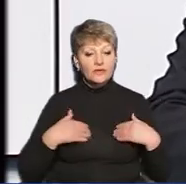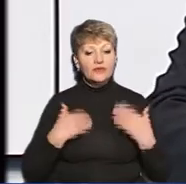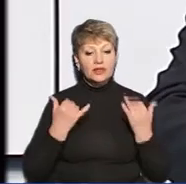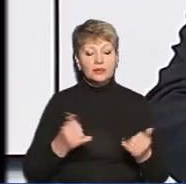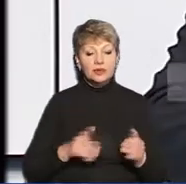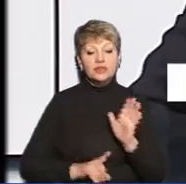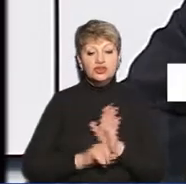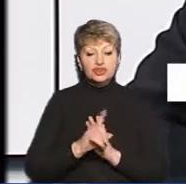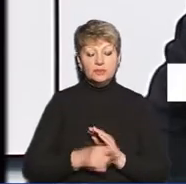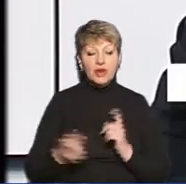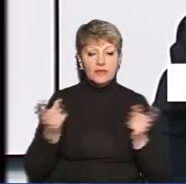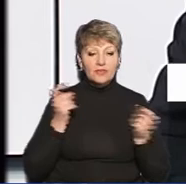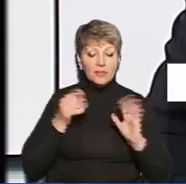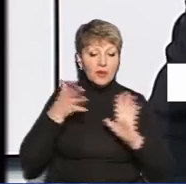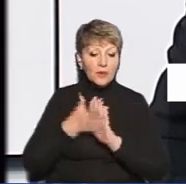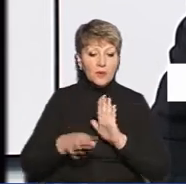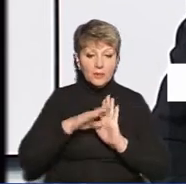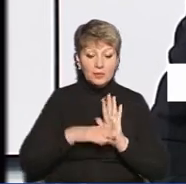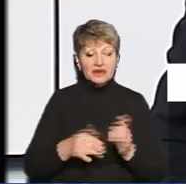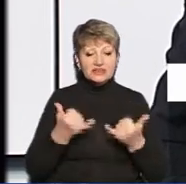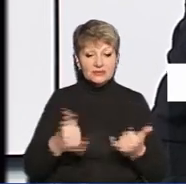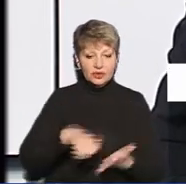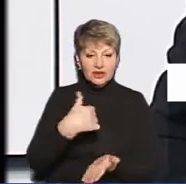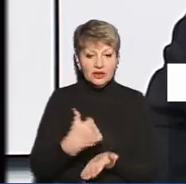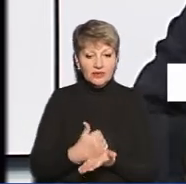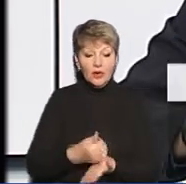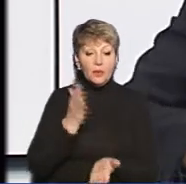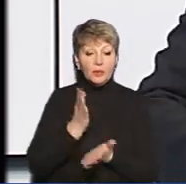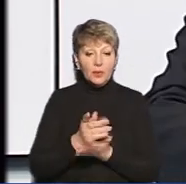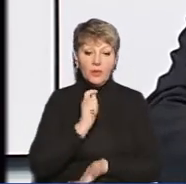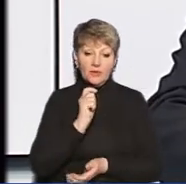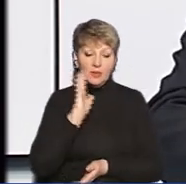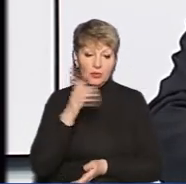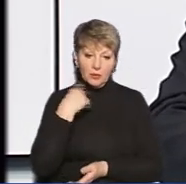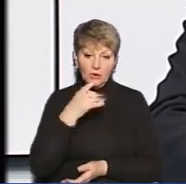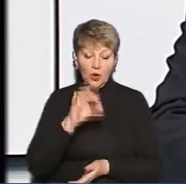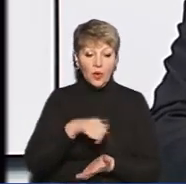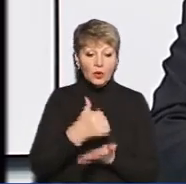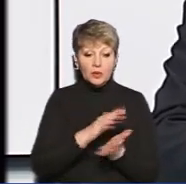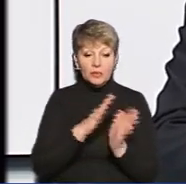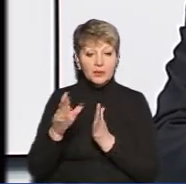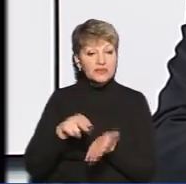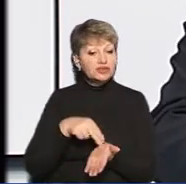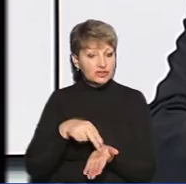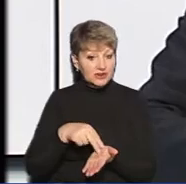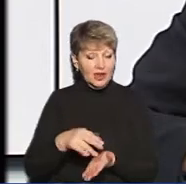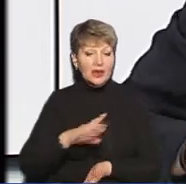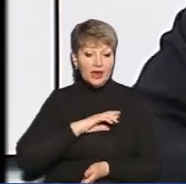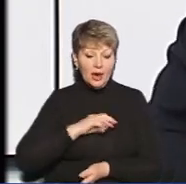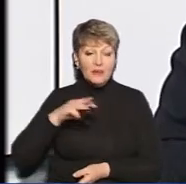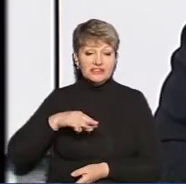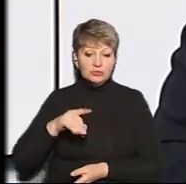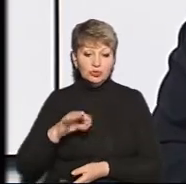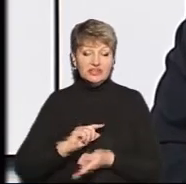Вітаю. На Суспільному інформаційно-аналітична програма сьогодні головне. В прямому етері будемо говорити про головні події Черкащини. Я Максим